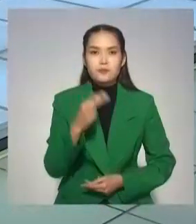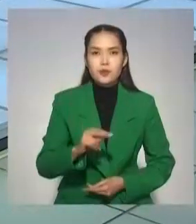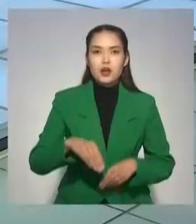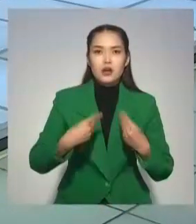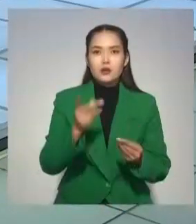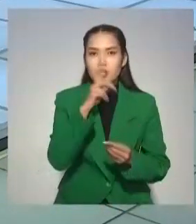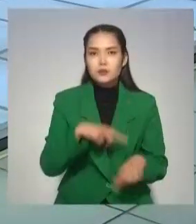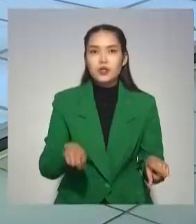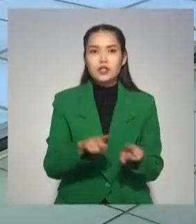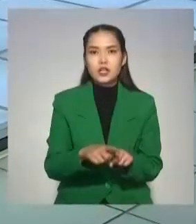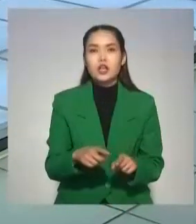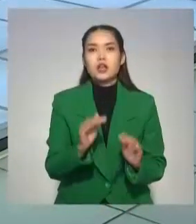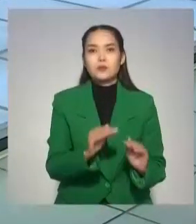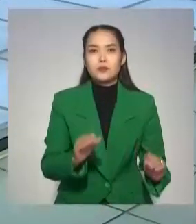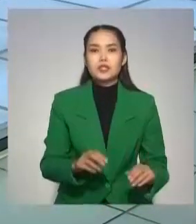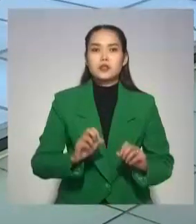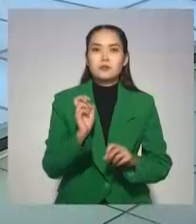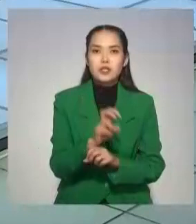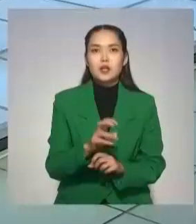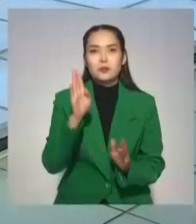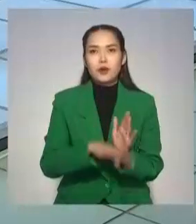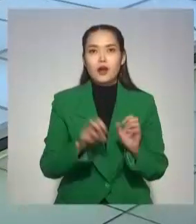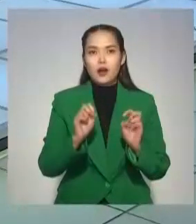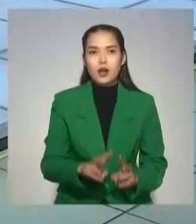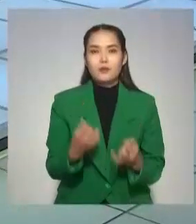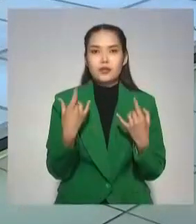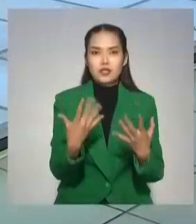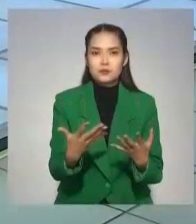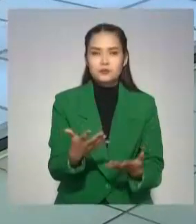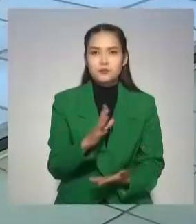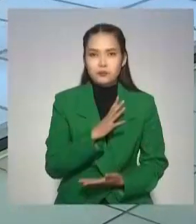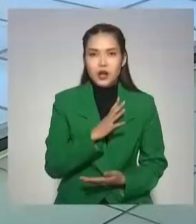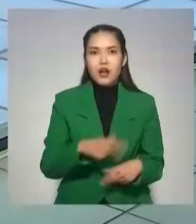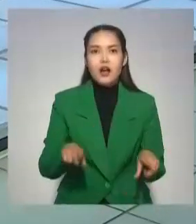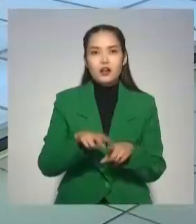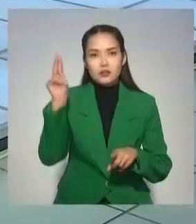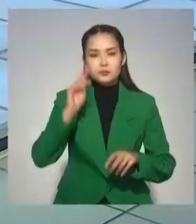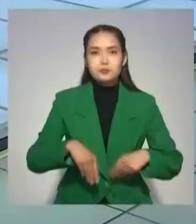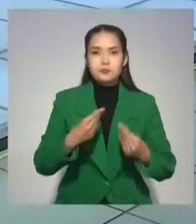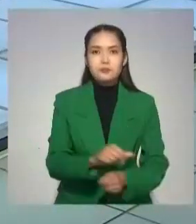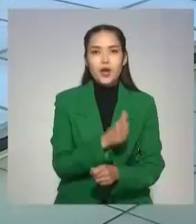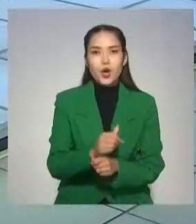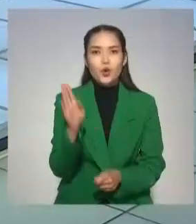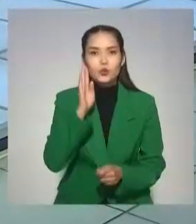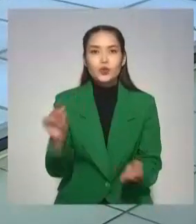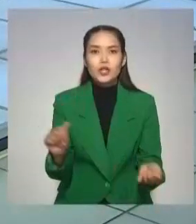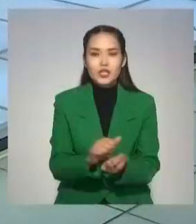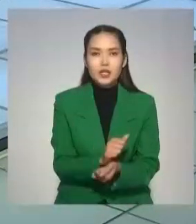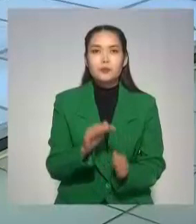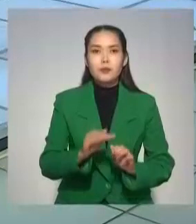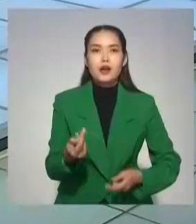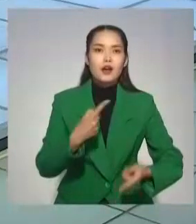олар мектепке келіп қауіпсіз білім ғимаратын бөлуді талап етті. Алайда білім бөлімі басшысы су кепкен соң балаларды